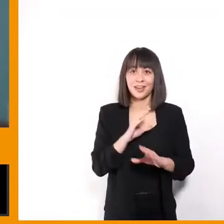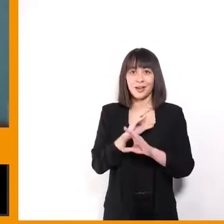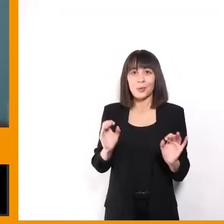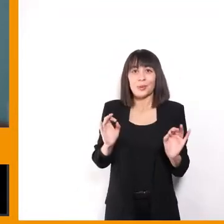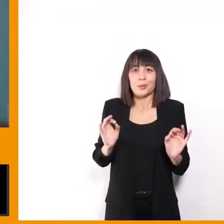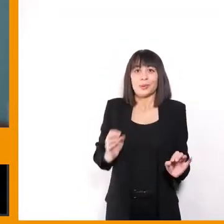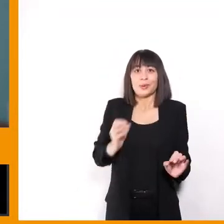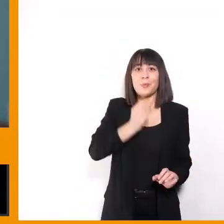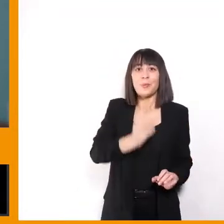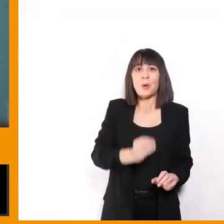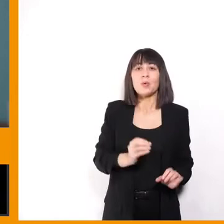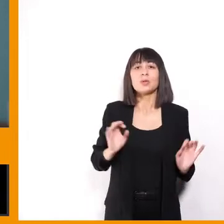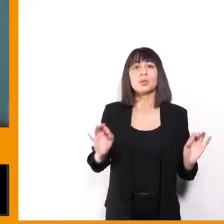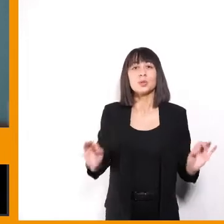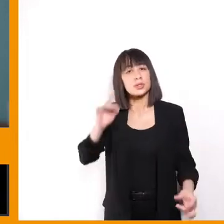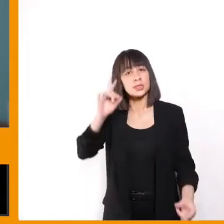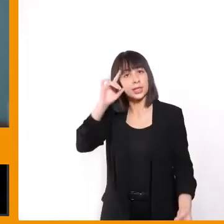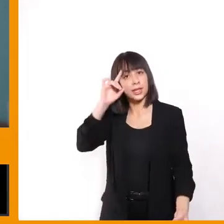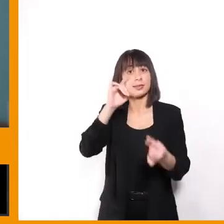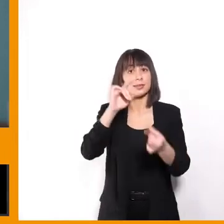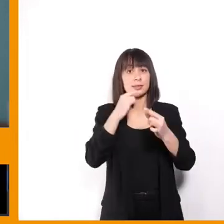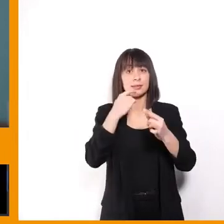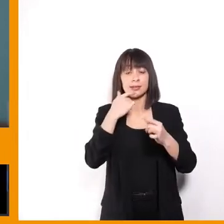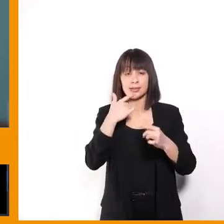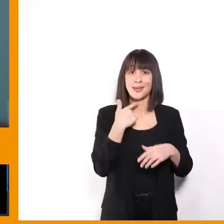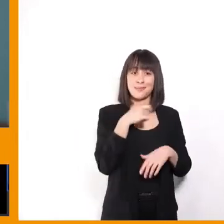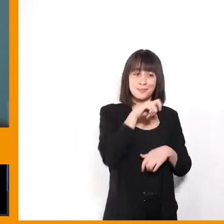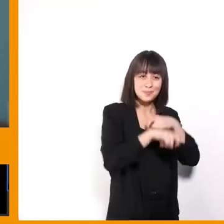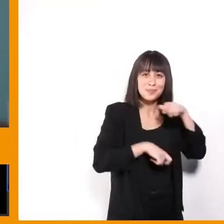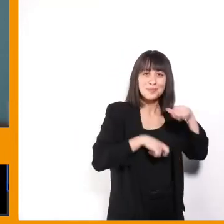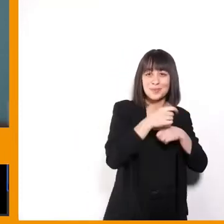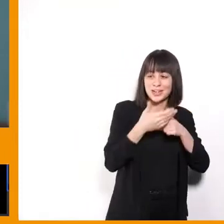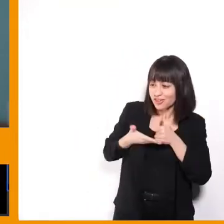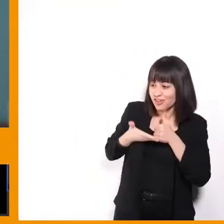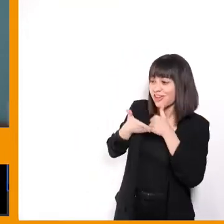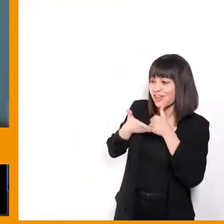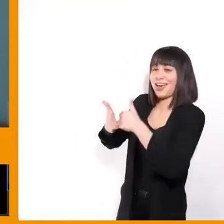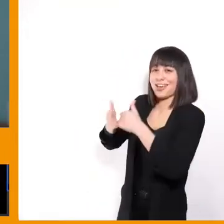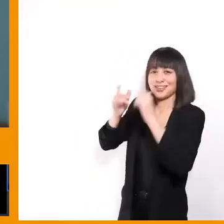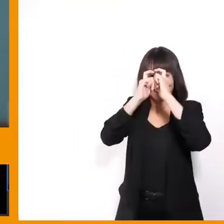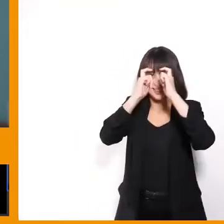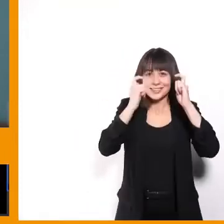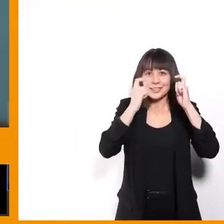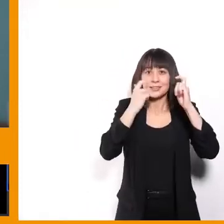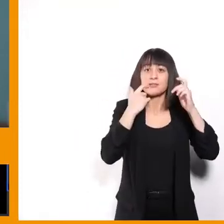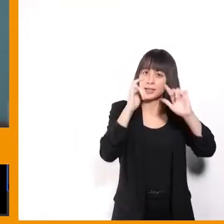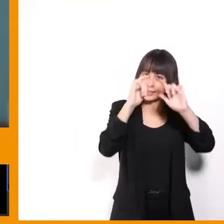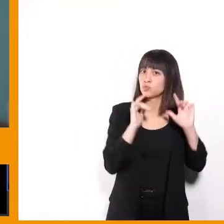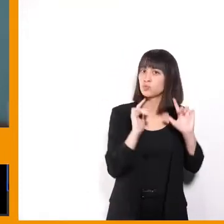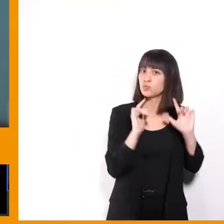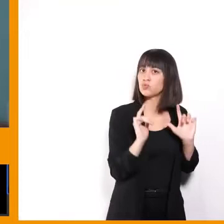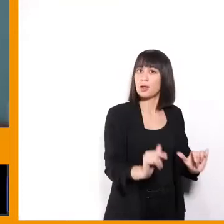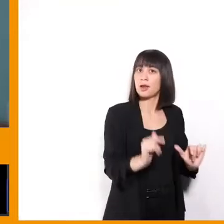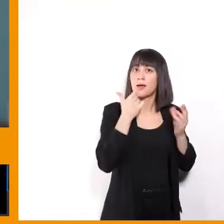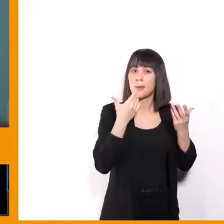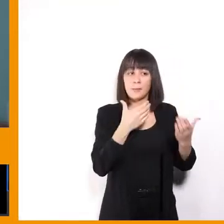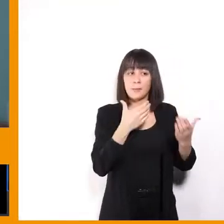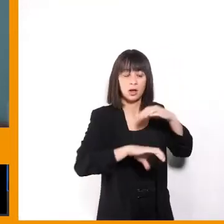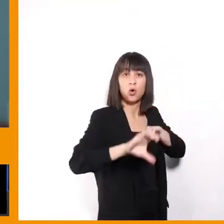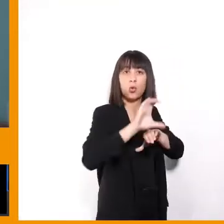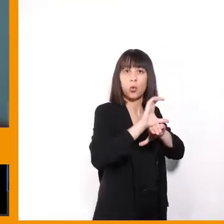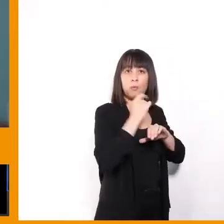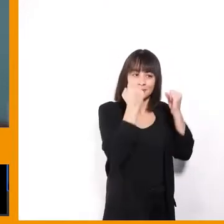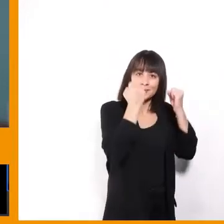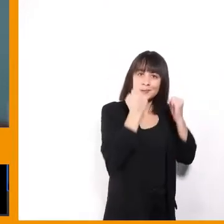a aujourd'hui un statut des aidants, mais qui est aujourd'hui à compléter, à renforcer, parce que les aidants familiaux, moi ce que je veux, c'est en faire le